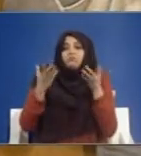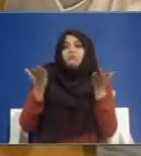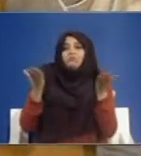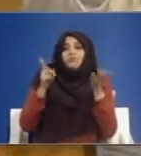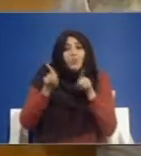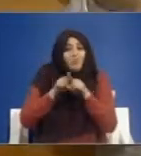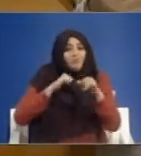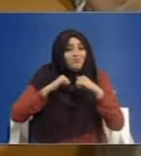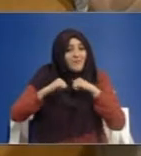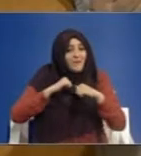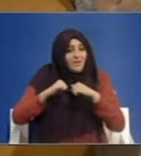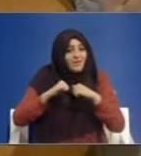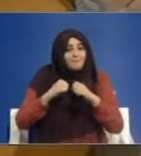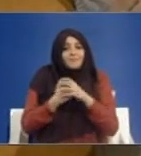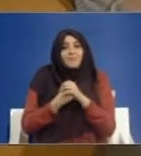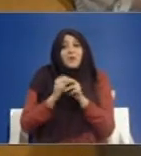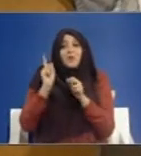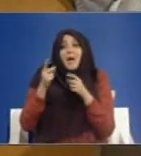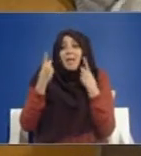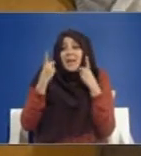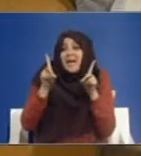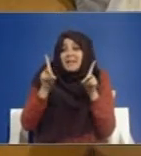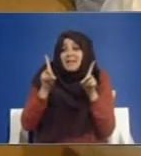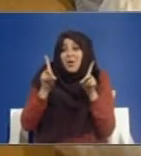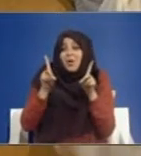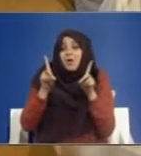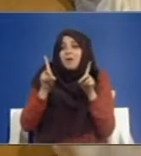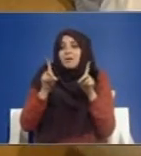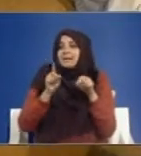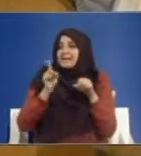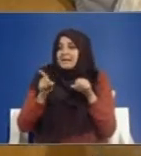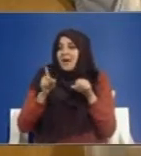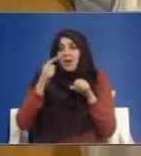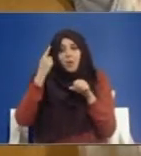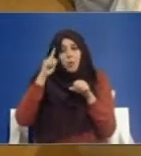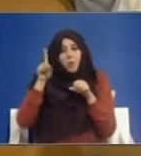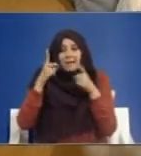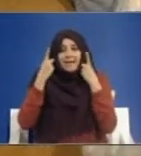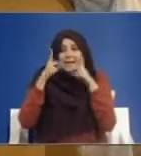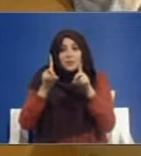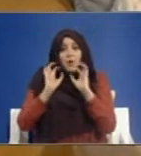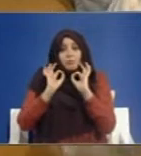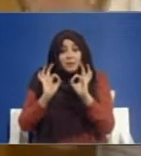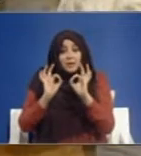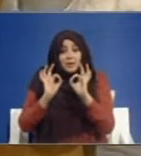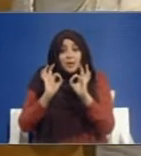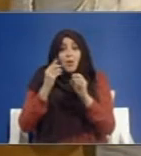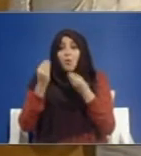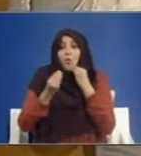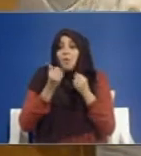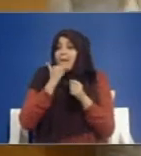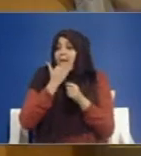تزوير. هذا التصريح الذي صرحتموه هل هو تصريح صحيح ام غير صحيح؟